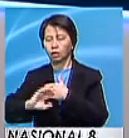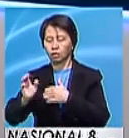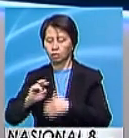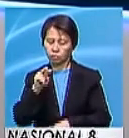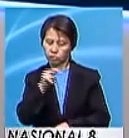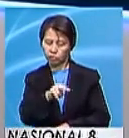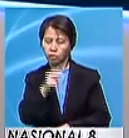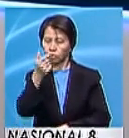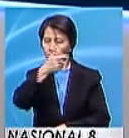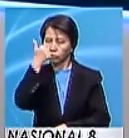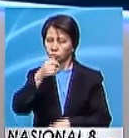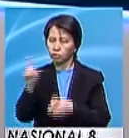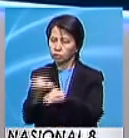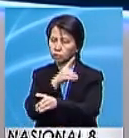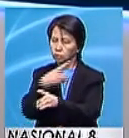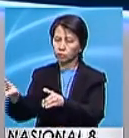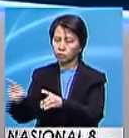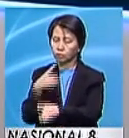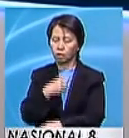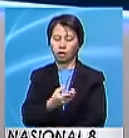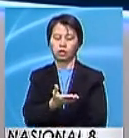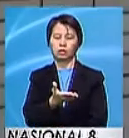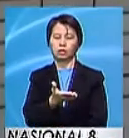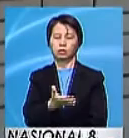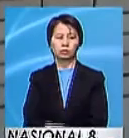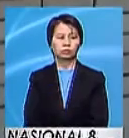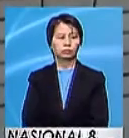disyaki akibat didera.